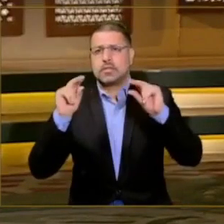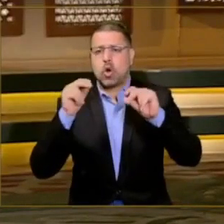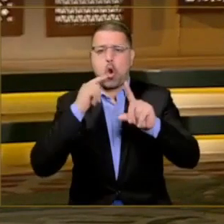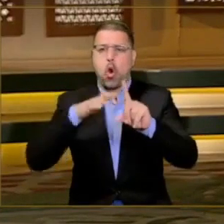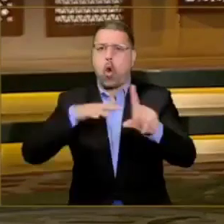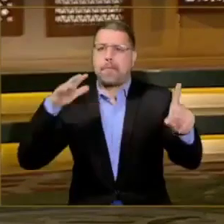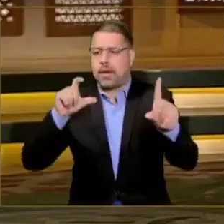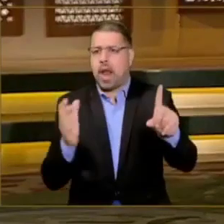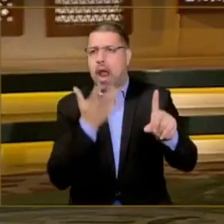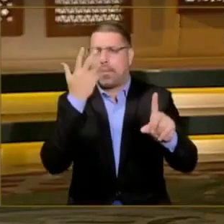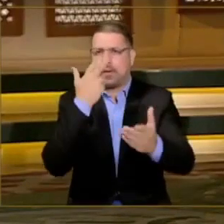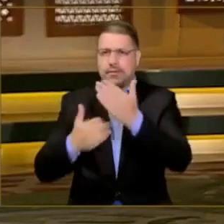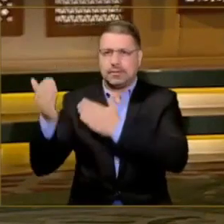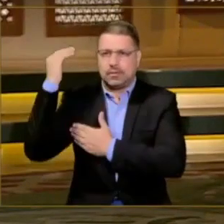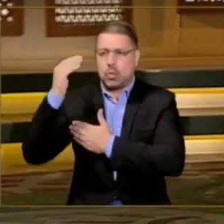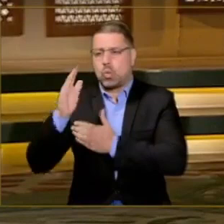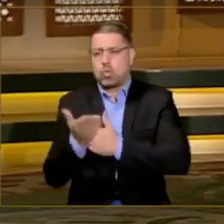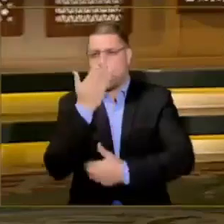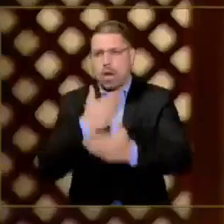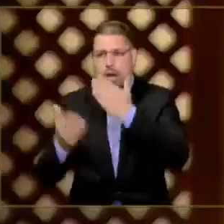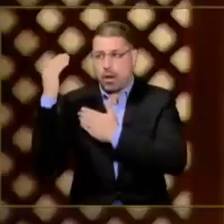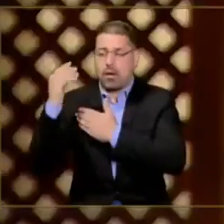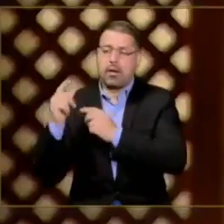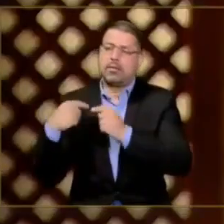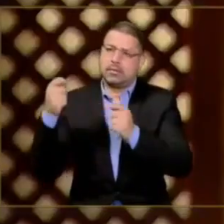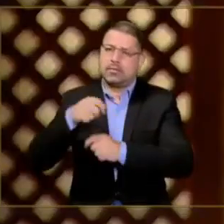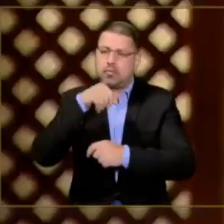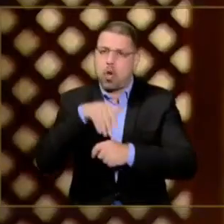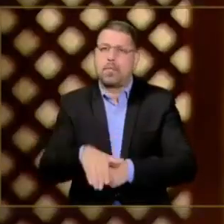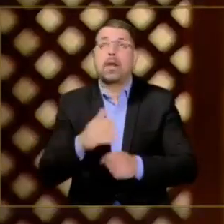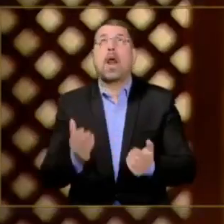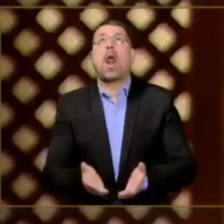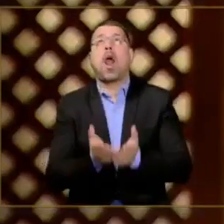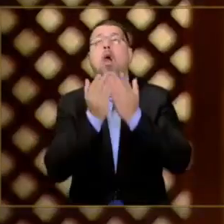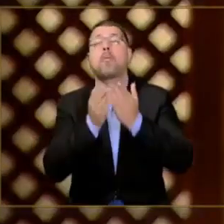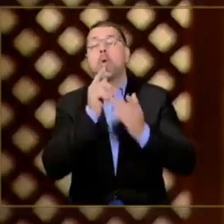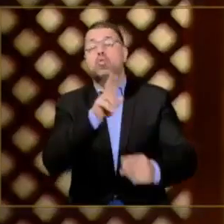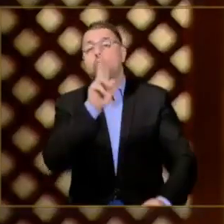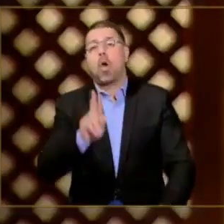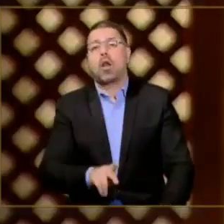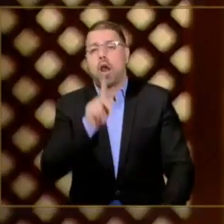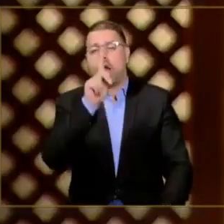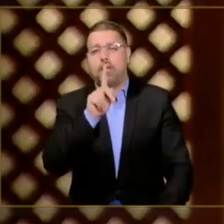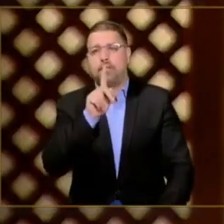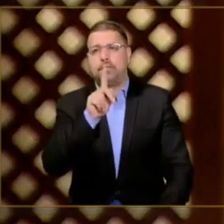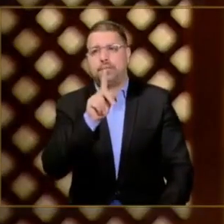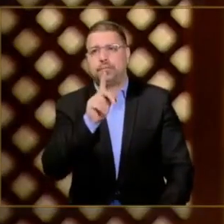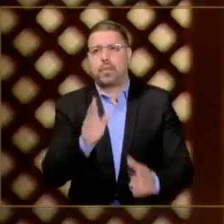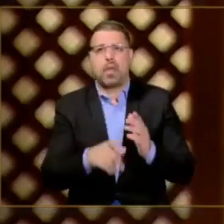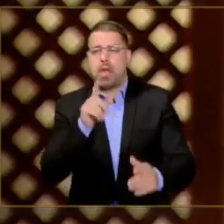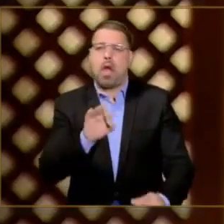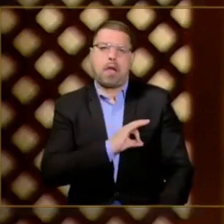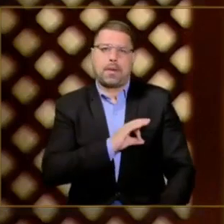به نبيا عن امته ورسولا عن قومه اللهم انا نسالك يا الله